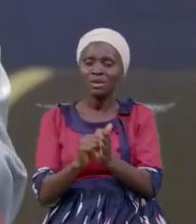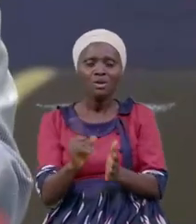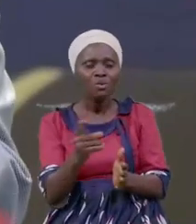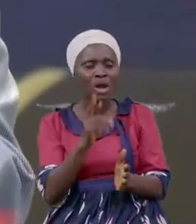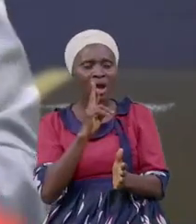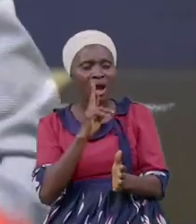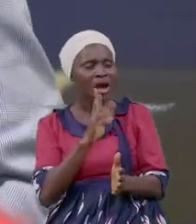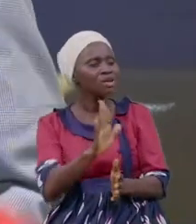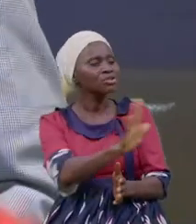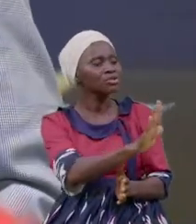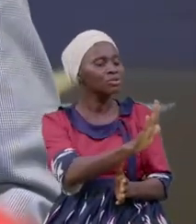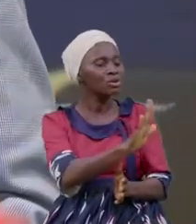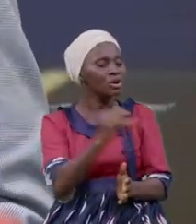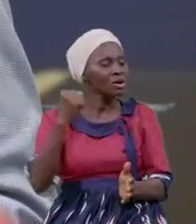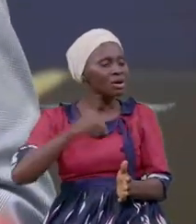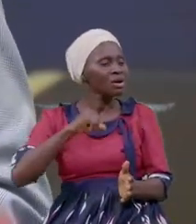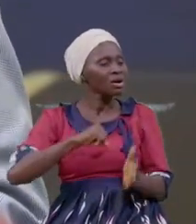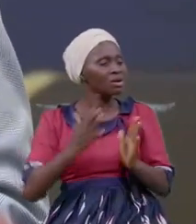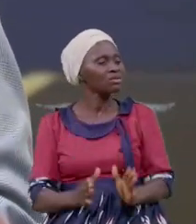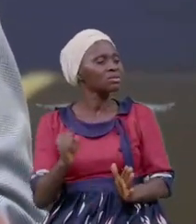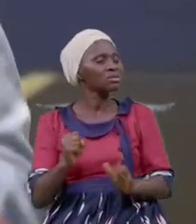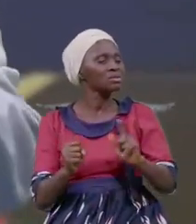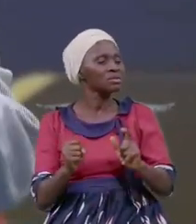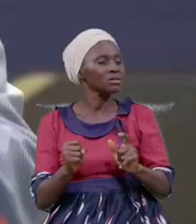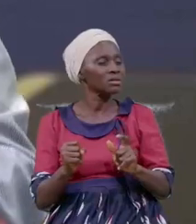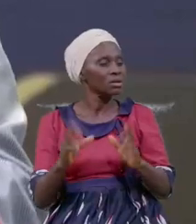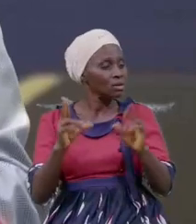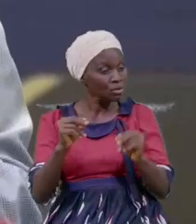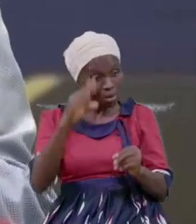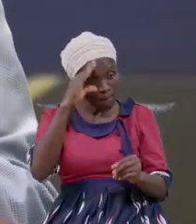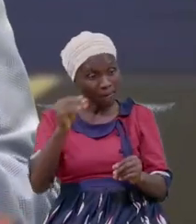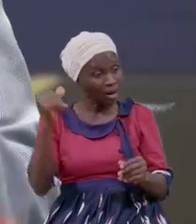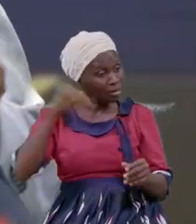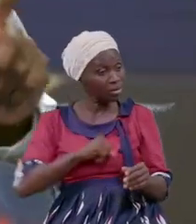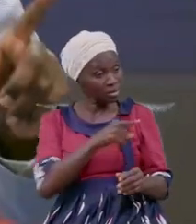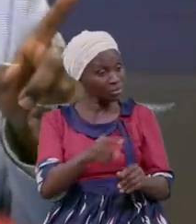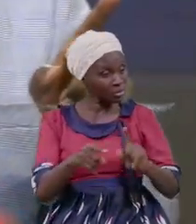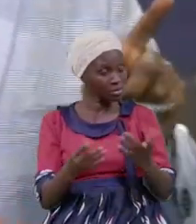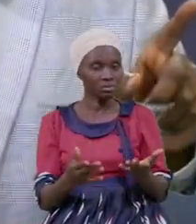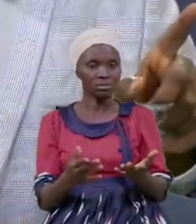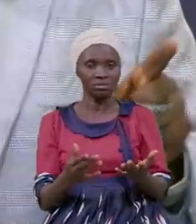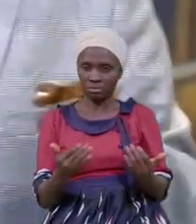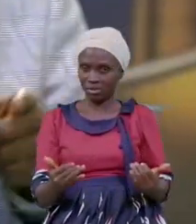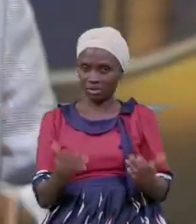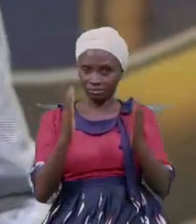t'accusaient personne ne t'a-t-Il condamné comprenez